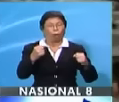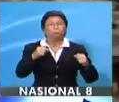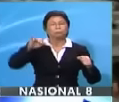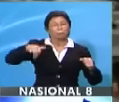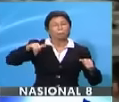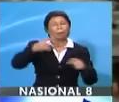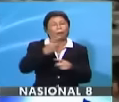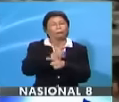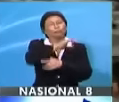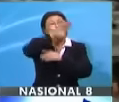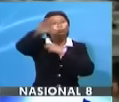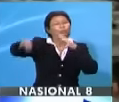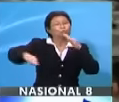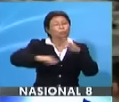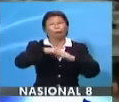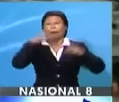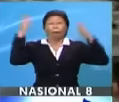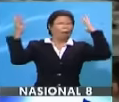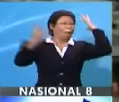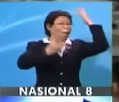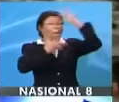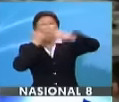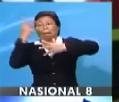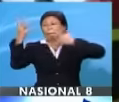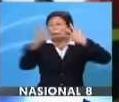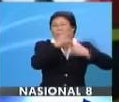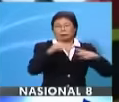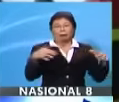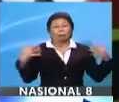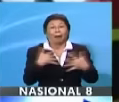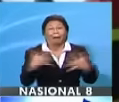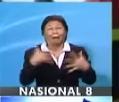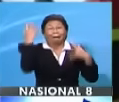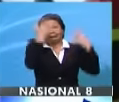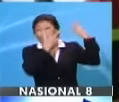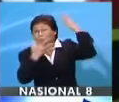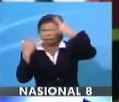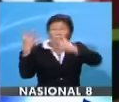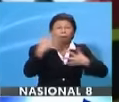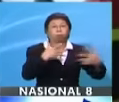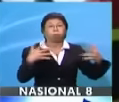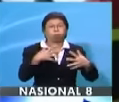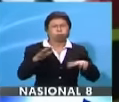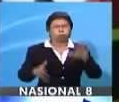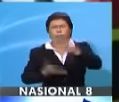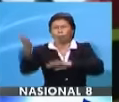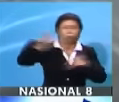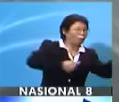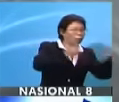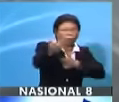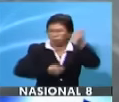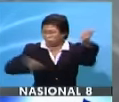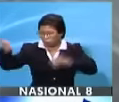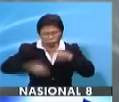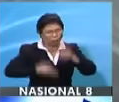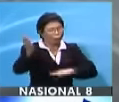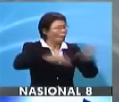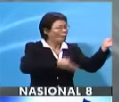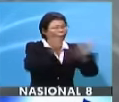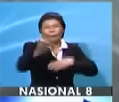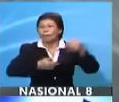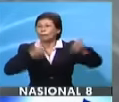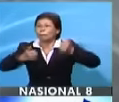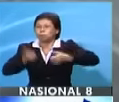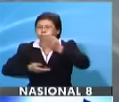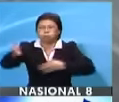So keadaan semua kelam kabut dan panik. So orang bertemperan lari, tak ada arah tuju mana